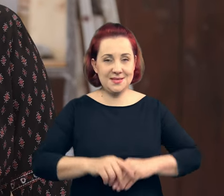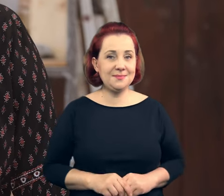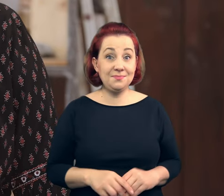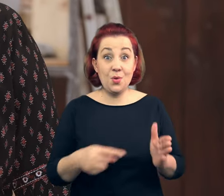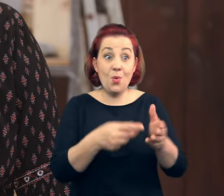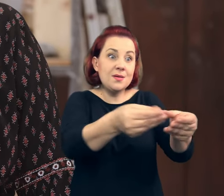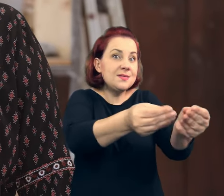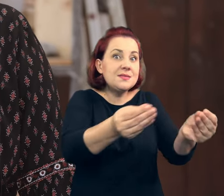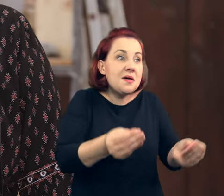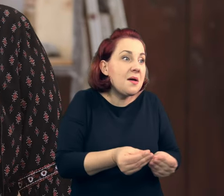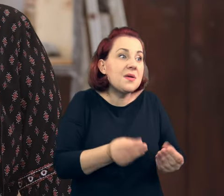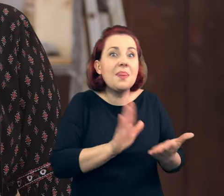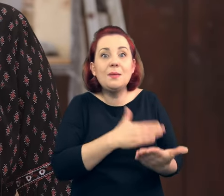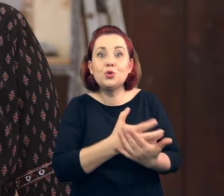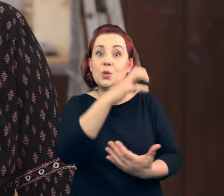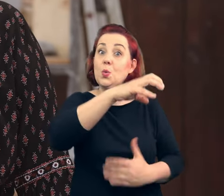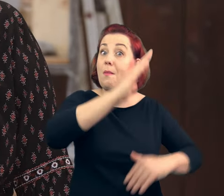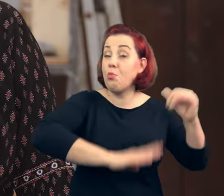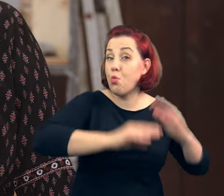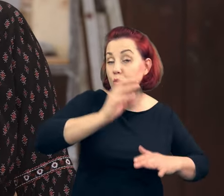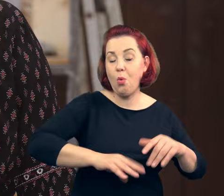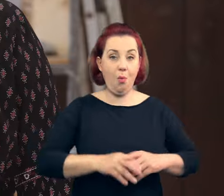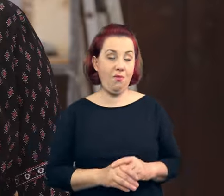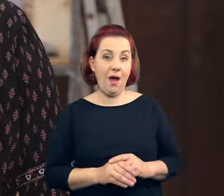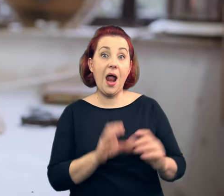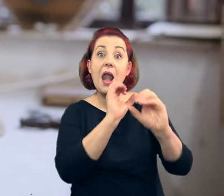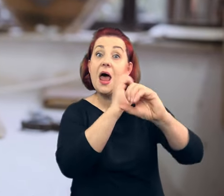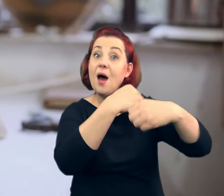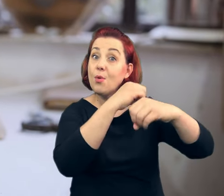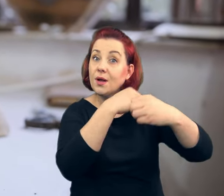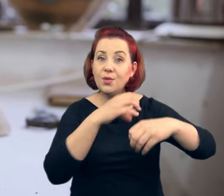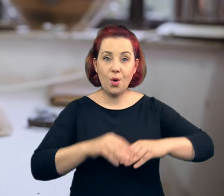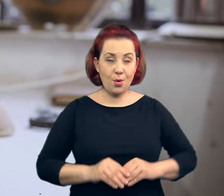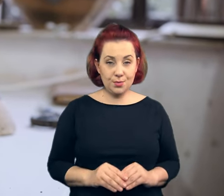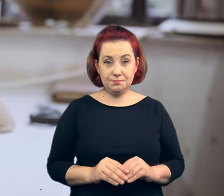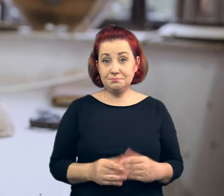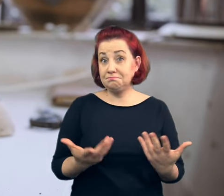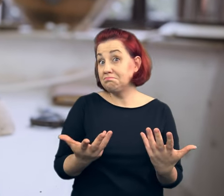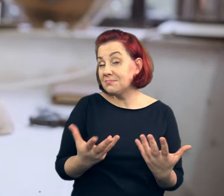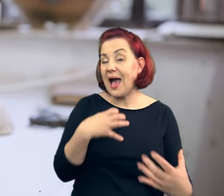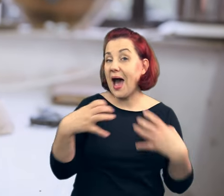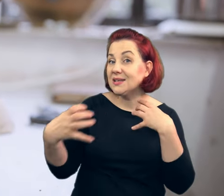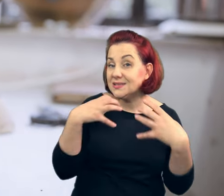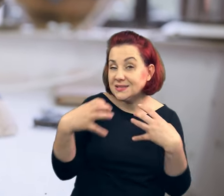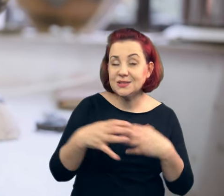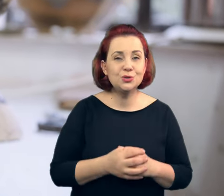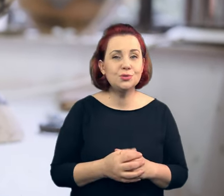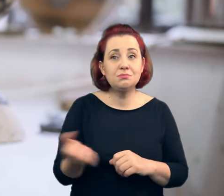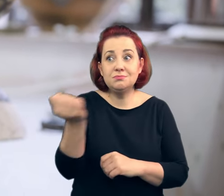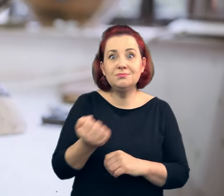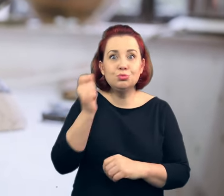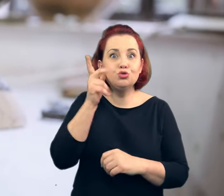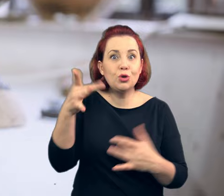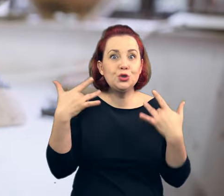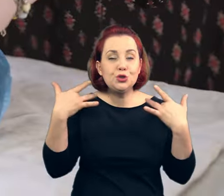ceramiką budowlaną, ceramiką laboratoryjną, ceramiką artystyczną, użytkową. Żeby